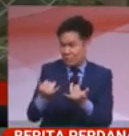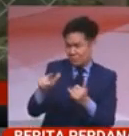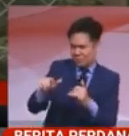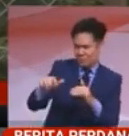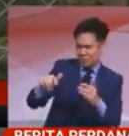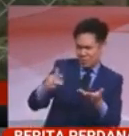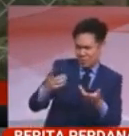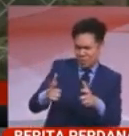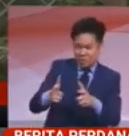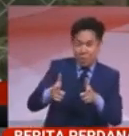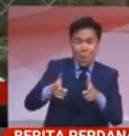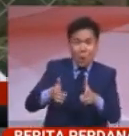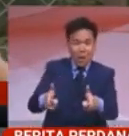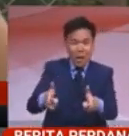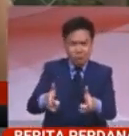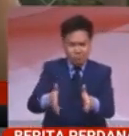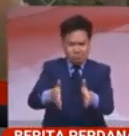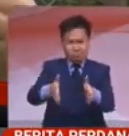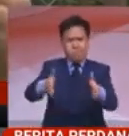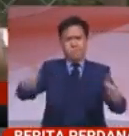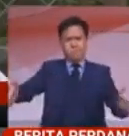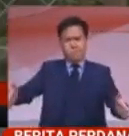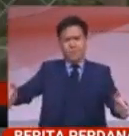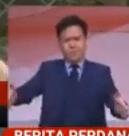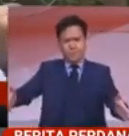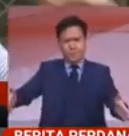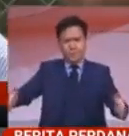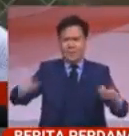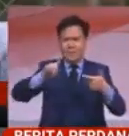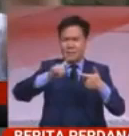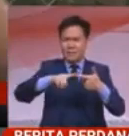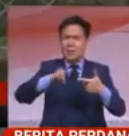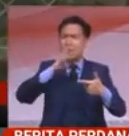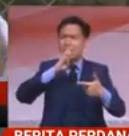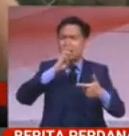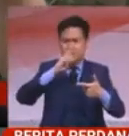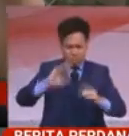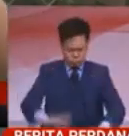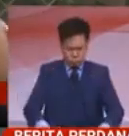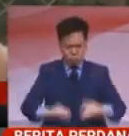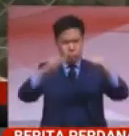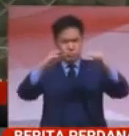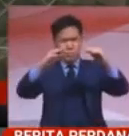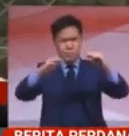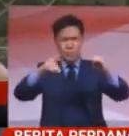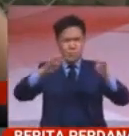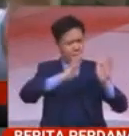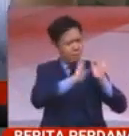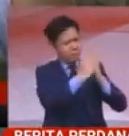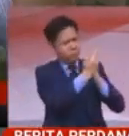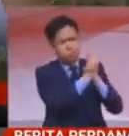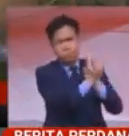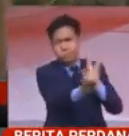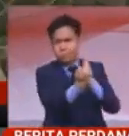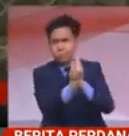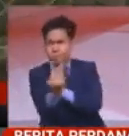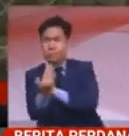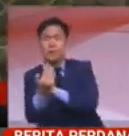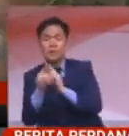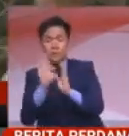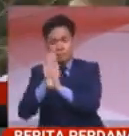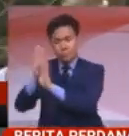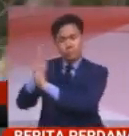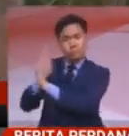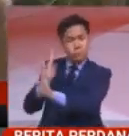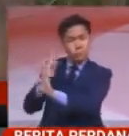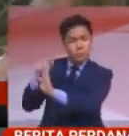iaitu pembesaran longkang, pembesaran air, kemudian ketinggian ketinggian ban ataupun penahan air ini,